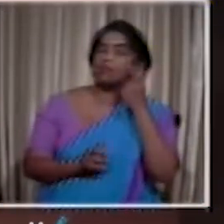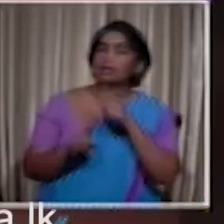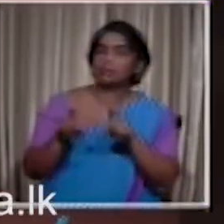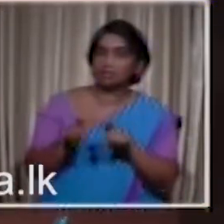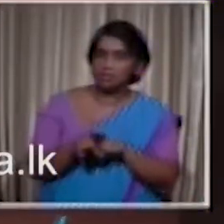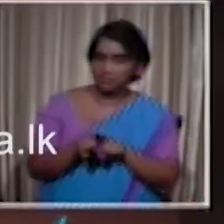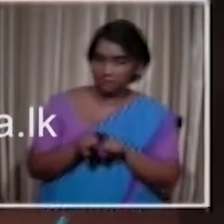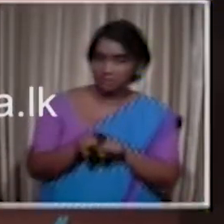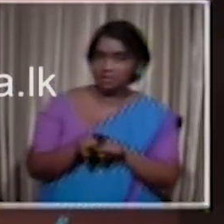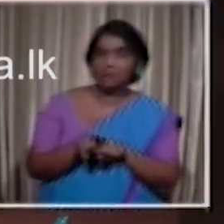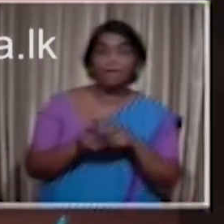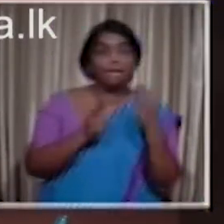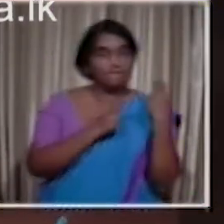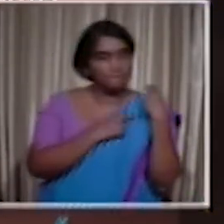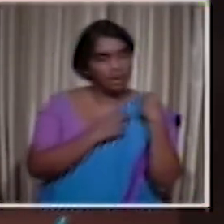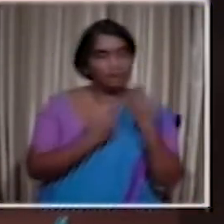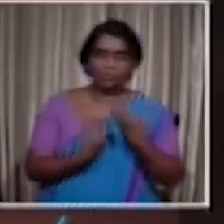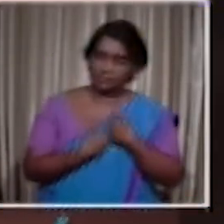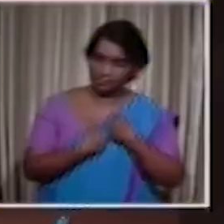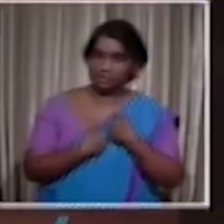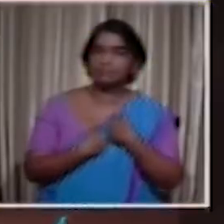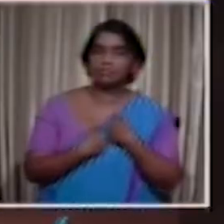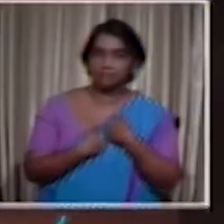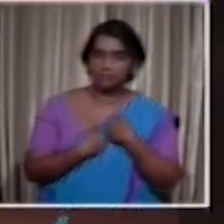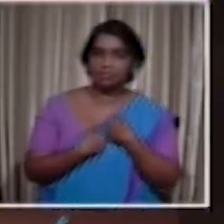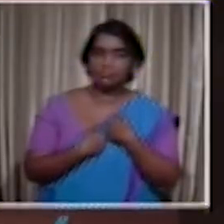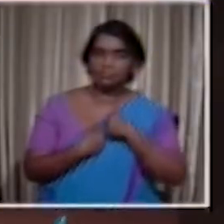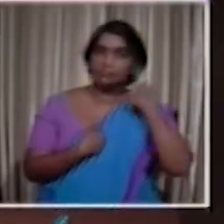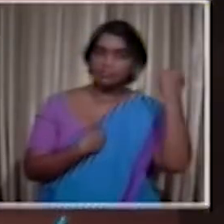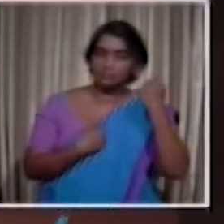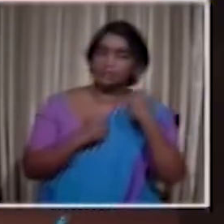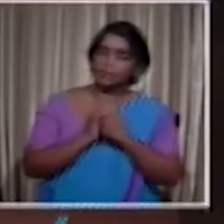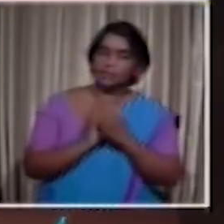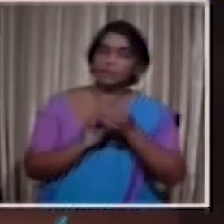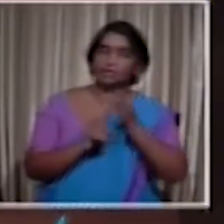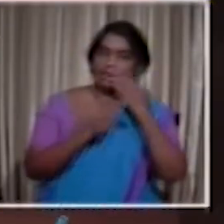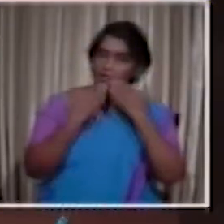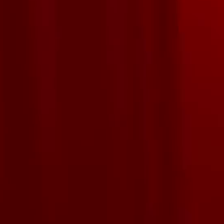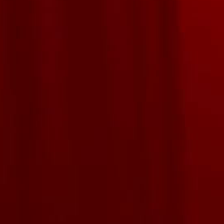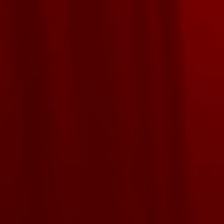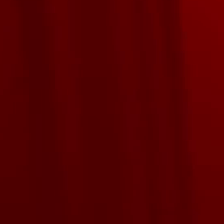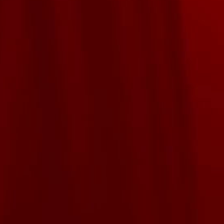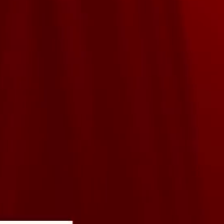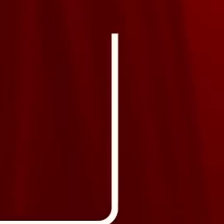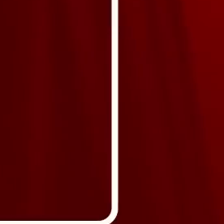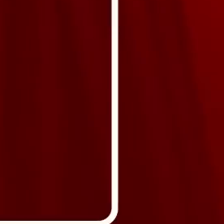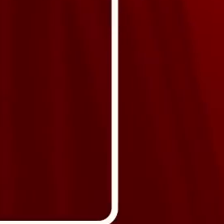ඒ වගකීම මා බාර ගන්නවා ඒක තමයි මගේ අදහස ගරු සභාපතිතුමනි භූමිසුති